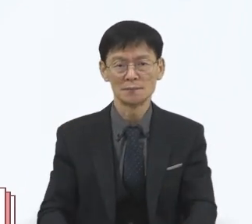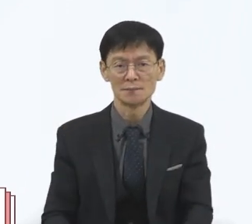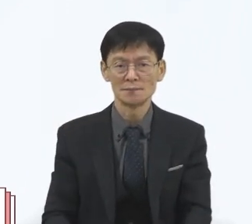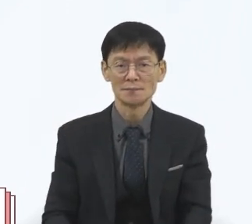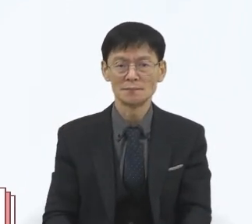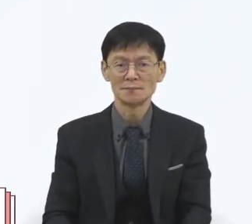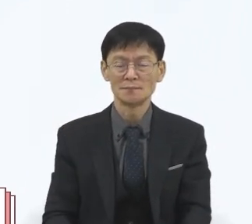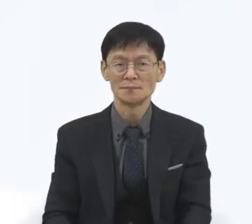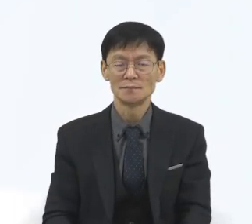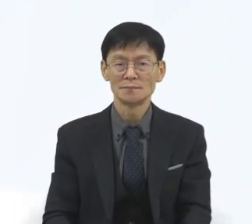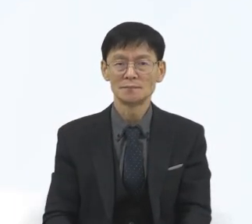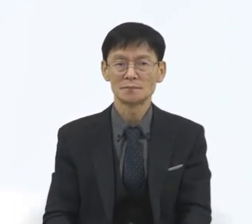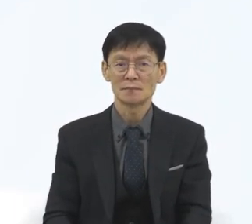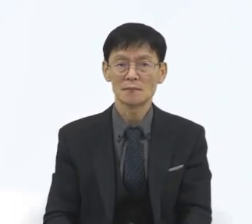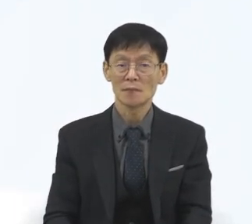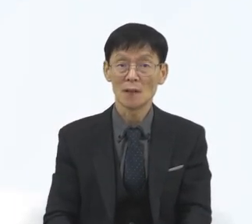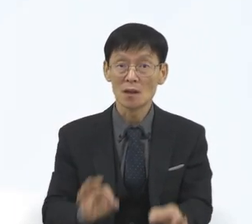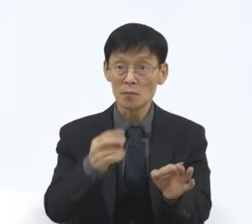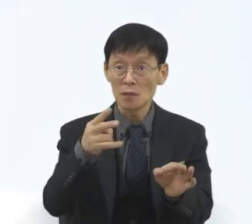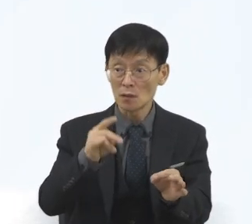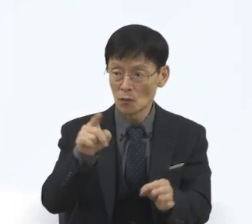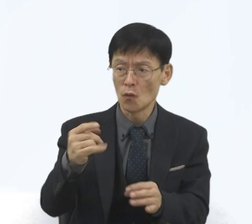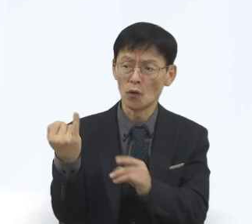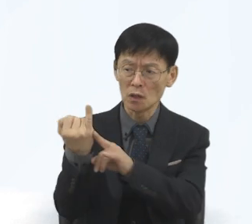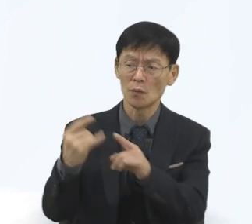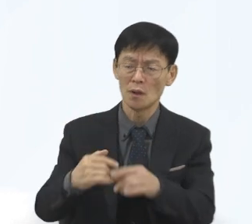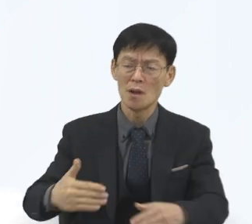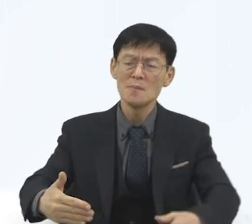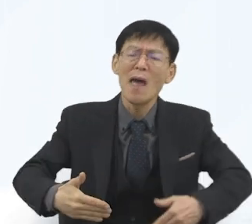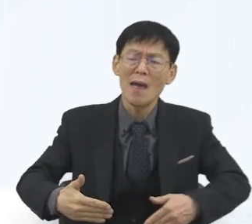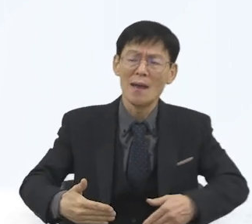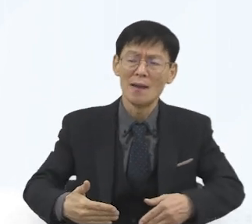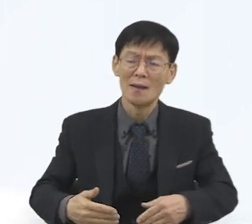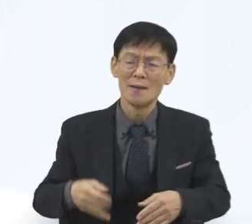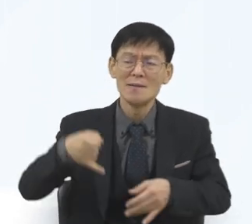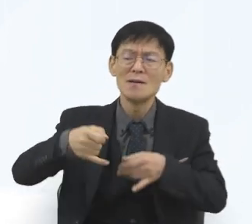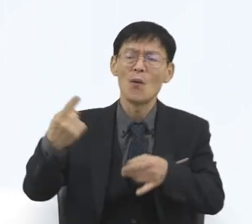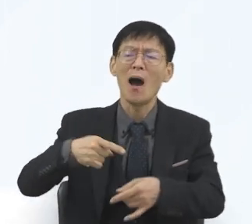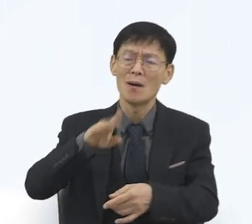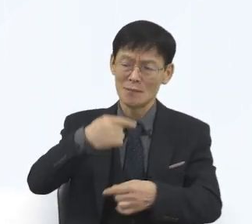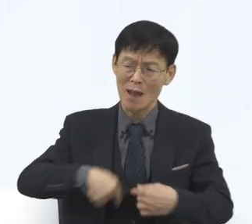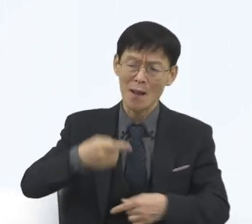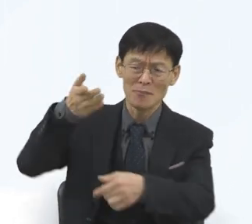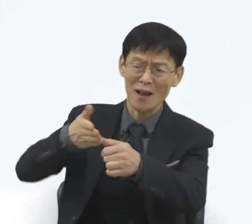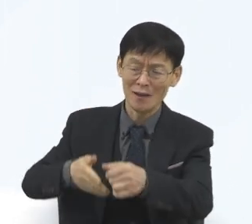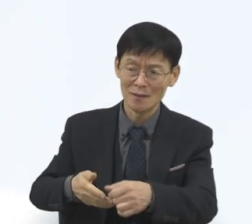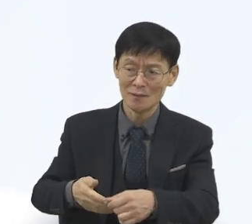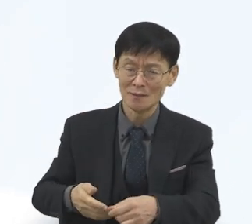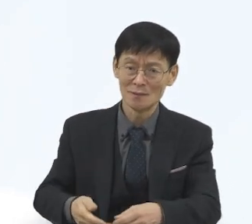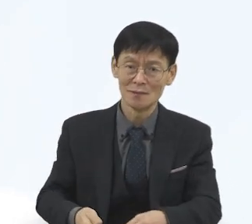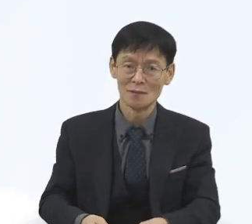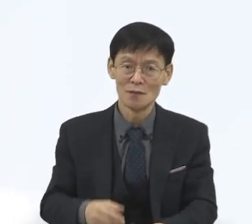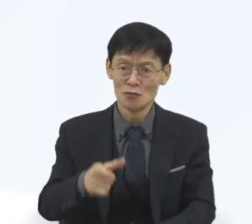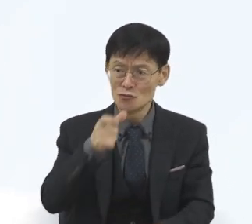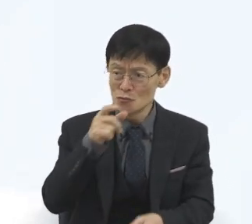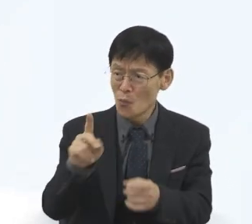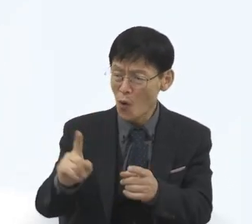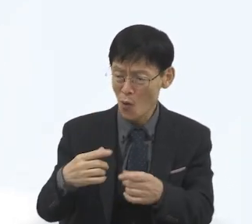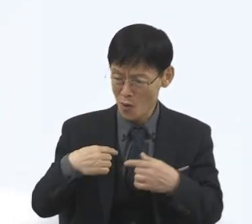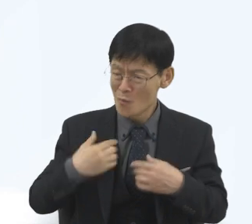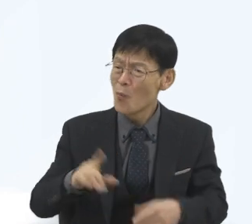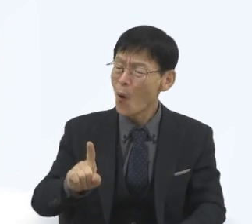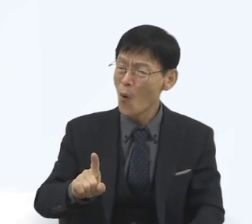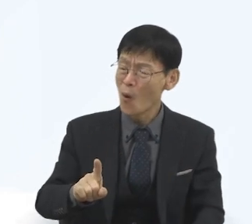있겠죠. 김대리도 여자니까 미니스커트나 파인옷도 좀 입고 다녀. 술집 여자같이